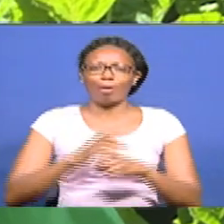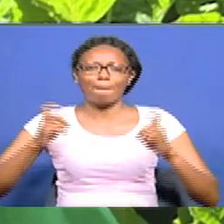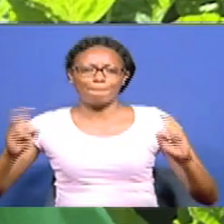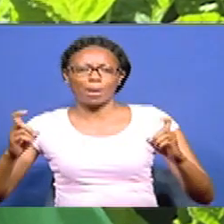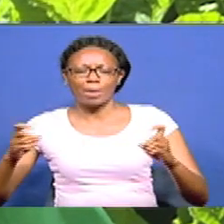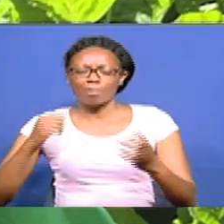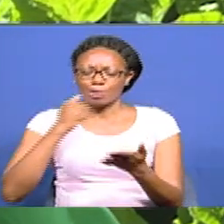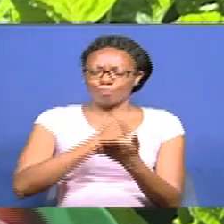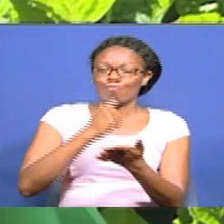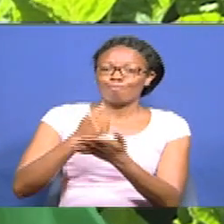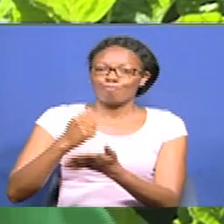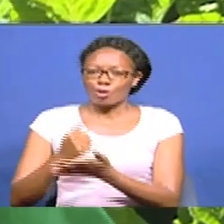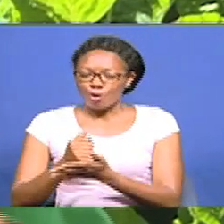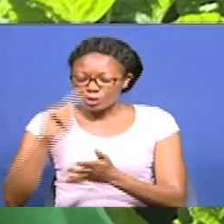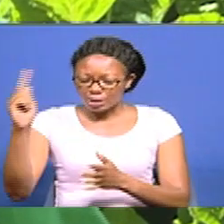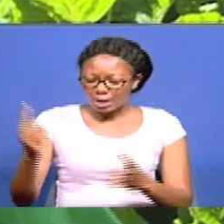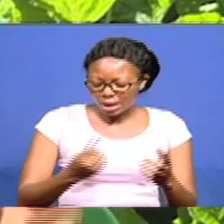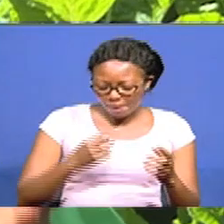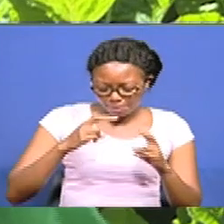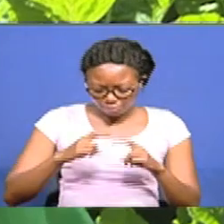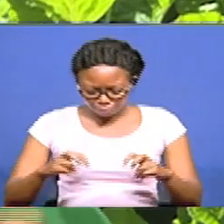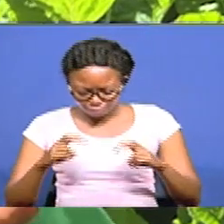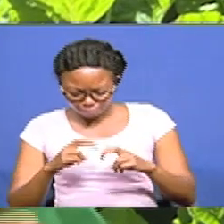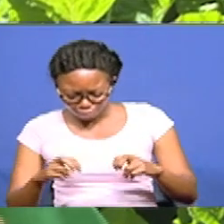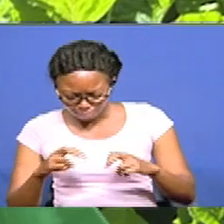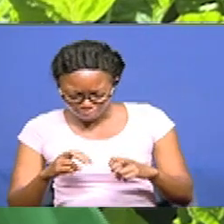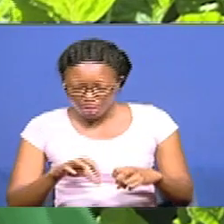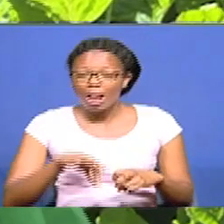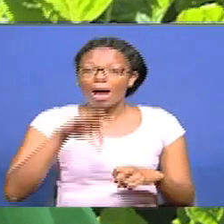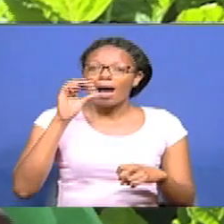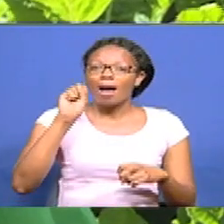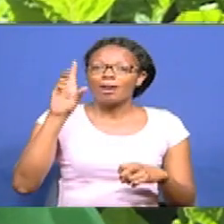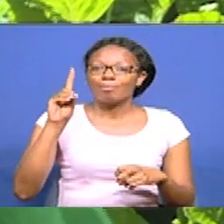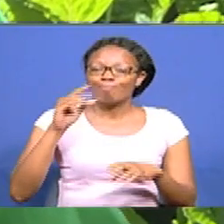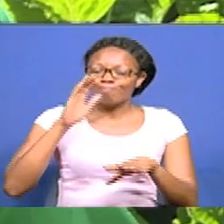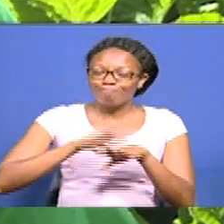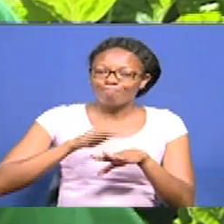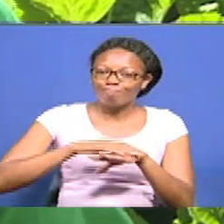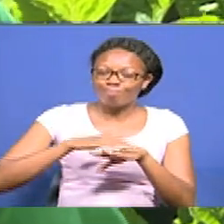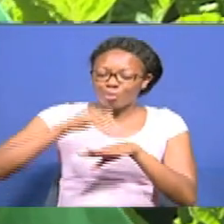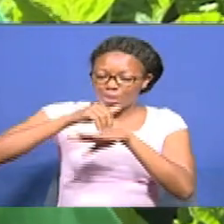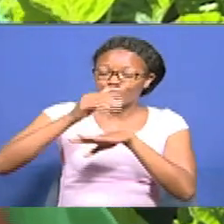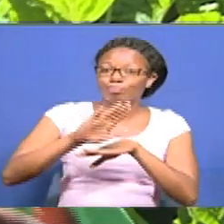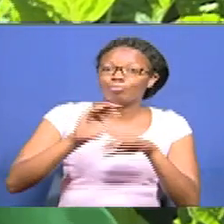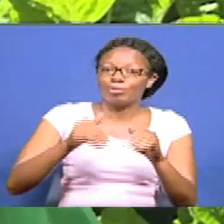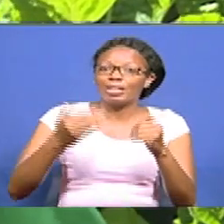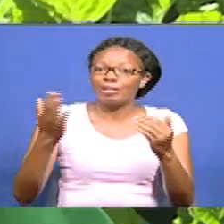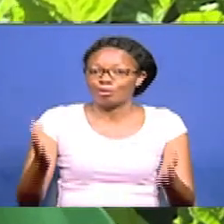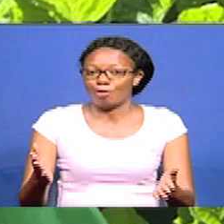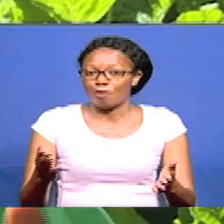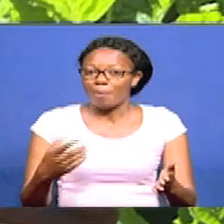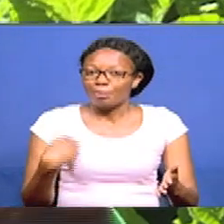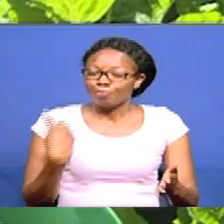hapa, wanafanya trials mpaka wanapata ile mbegu wanafaa kuuzia wakulima. Pia hiyo ni kitu